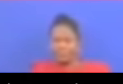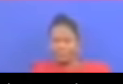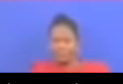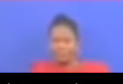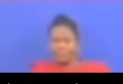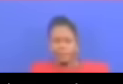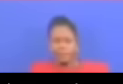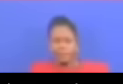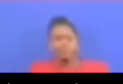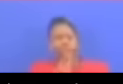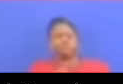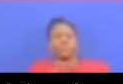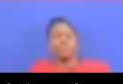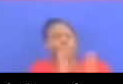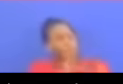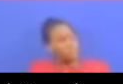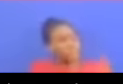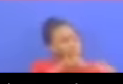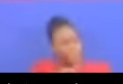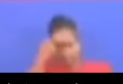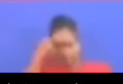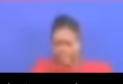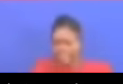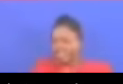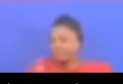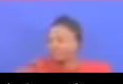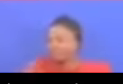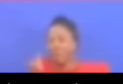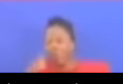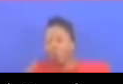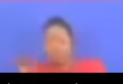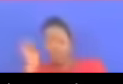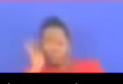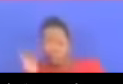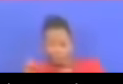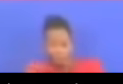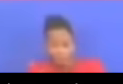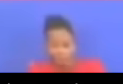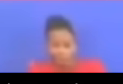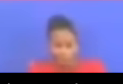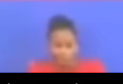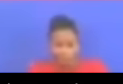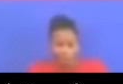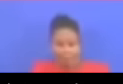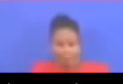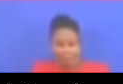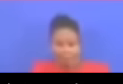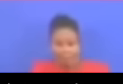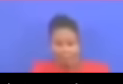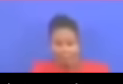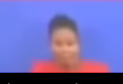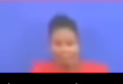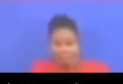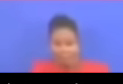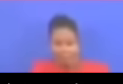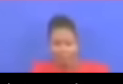kamati ikatuletea hizi taarifa? Ina maana wao hawajawahi kuyaona haya mambo? Maanake kwamba wamefunga mipaka wananchi kuwaona wao lakini ni